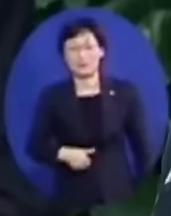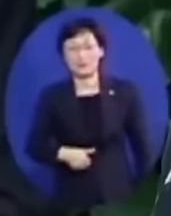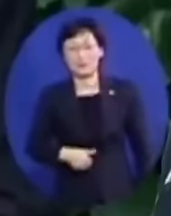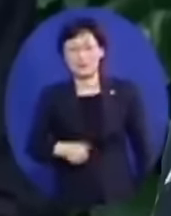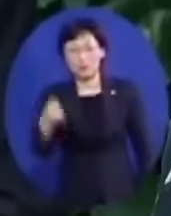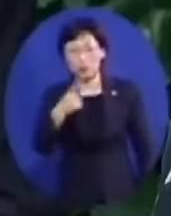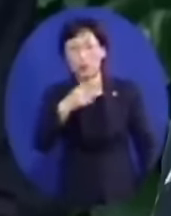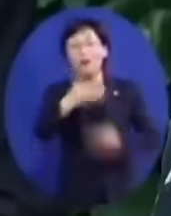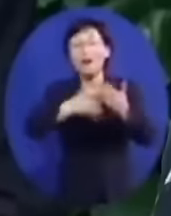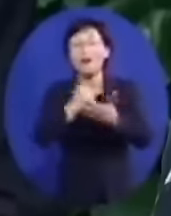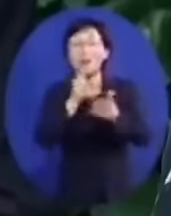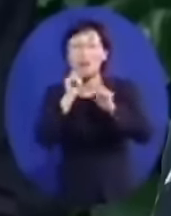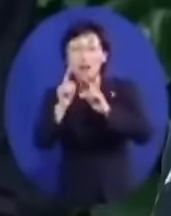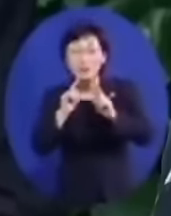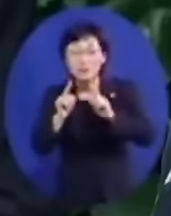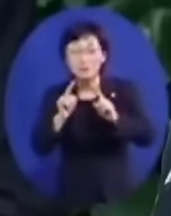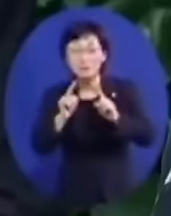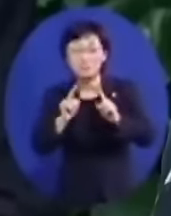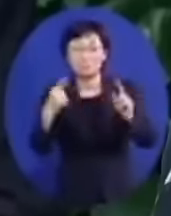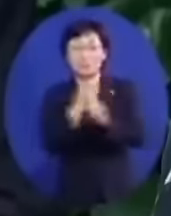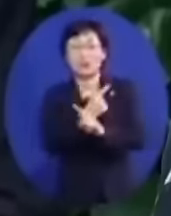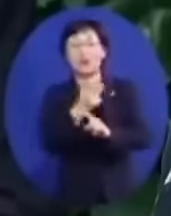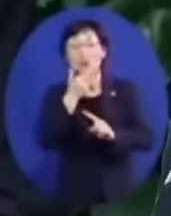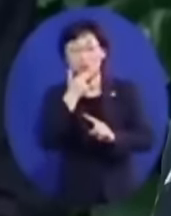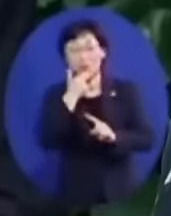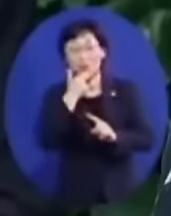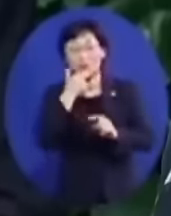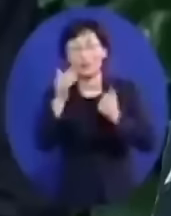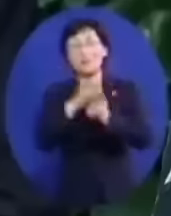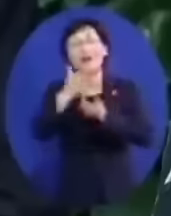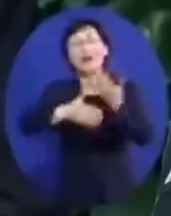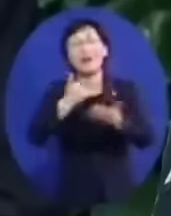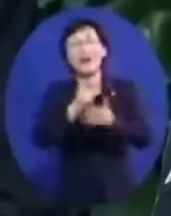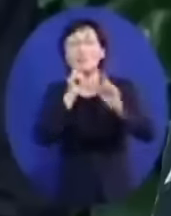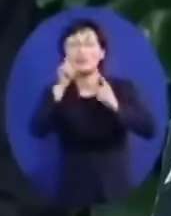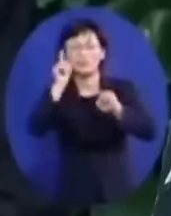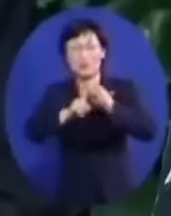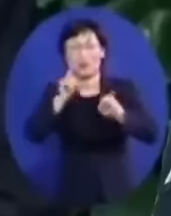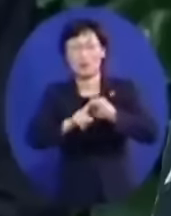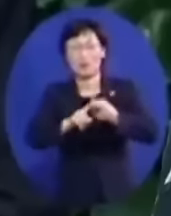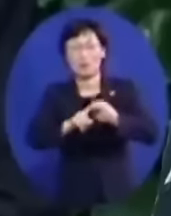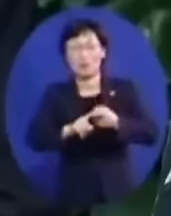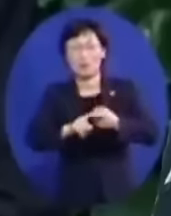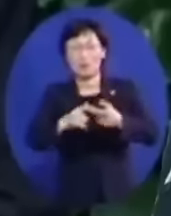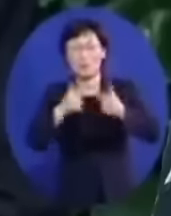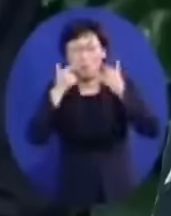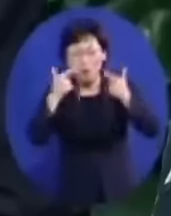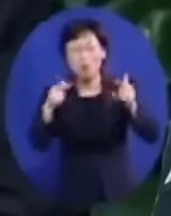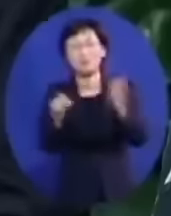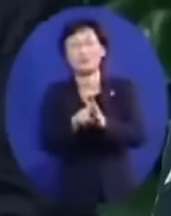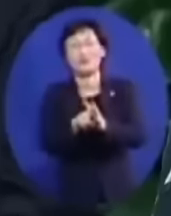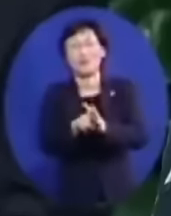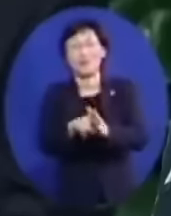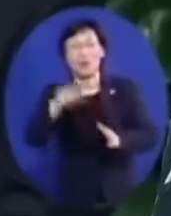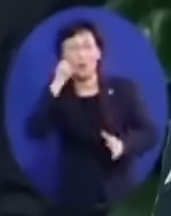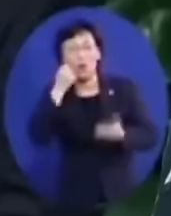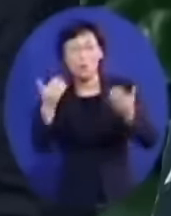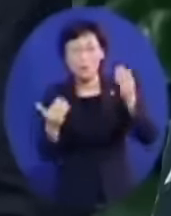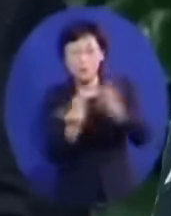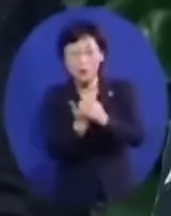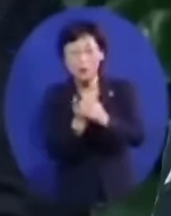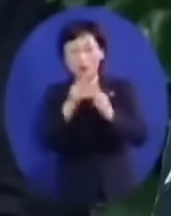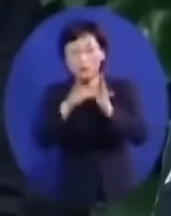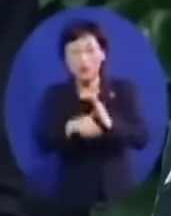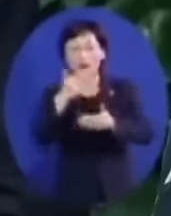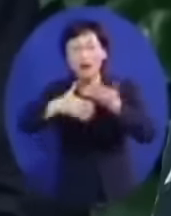그리고 하나님의 말씀은 변함이 없으니까 하나님 말씀대로 꽉 믿어야 됩니다. 어려운 일이 생기더라도